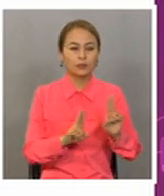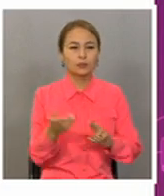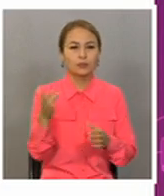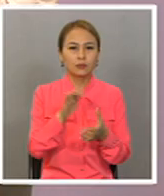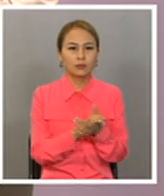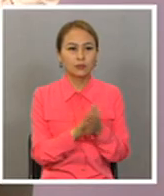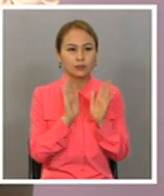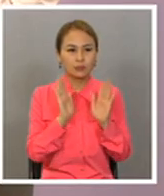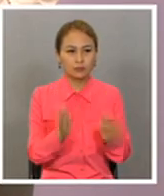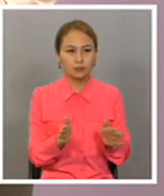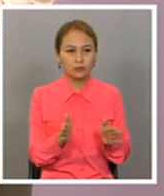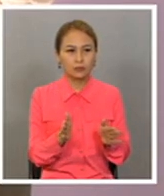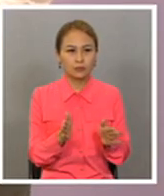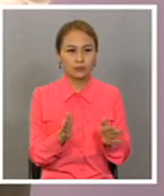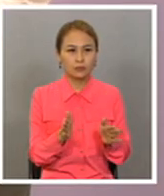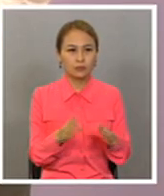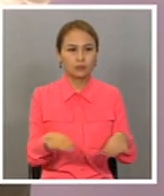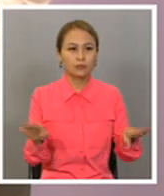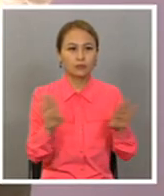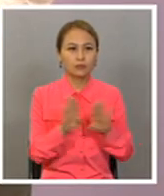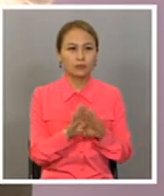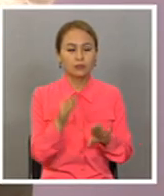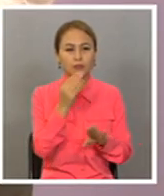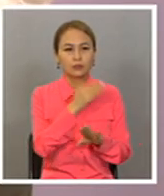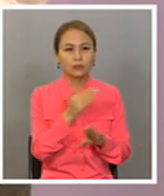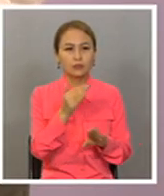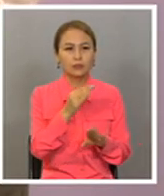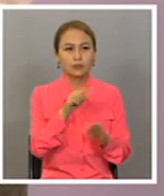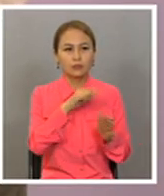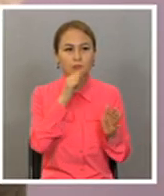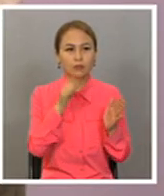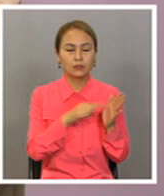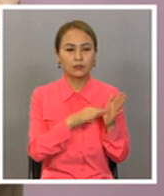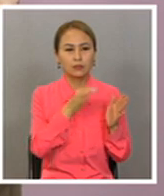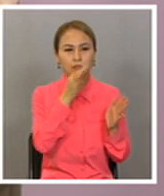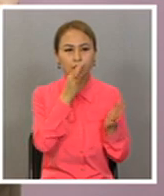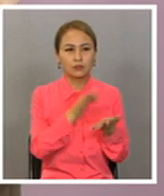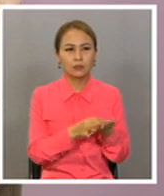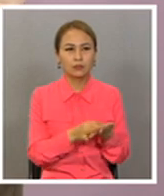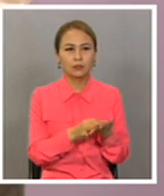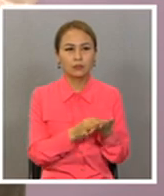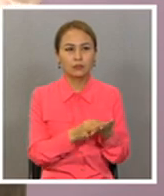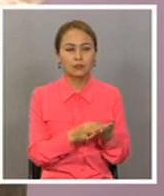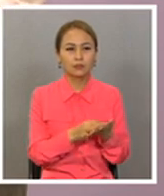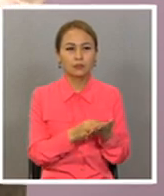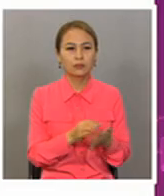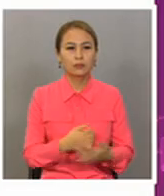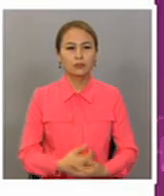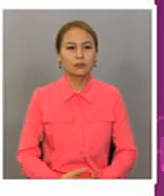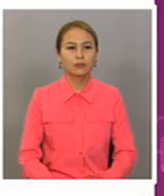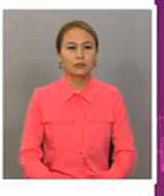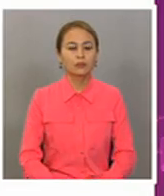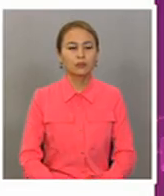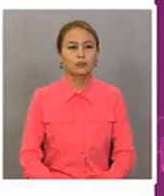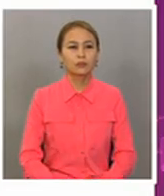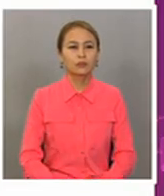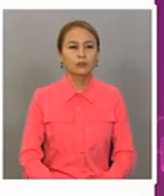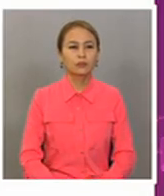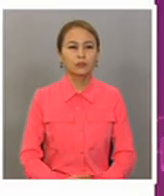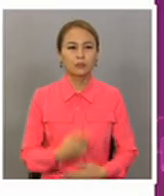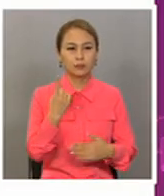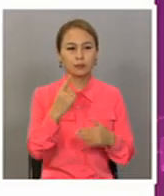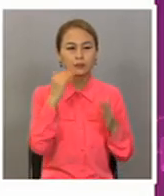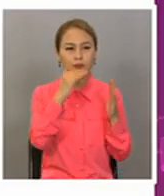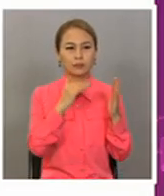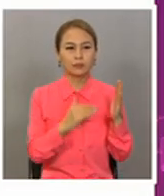танысасыңдар. Балалар, бірінші тапсырмаға назар аударайық. Сұрақтарға жауап беріңдер. Бір қатарда